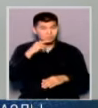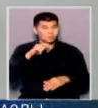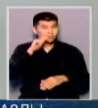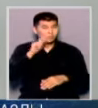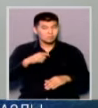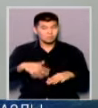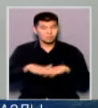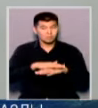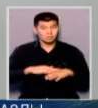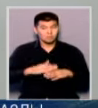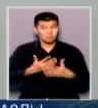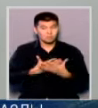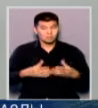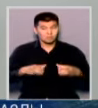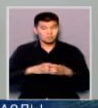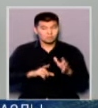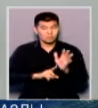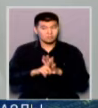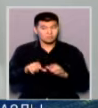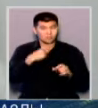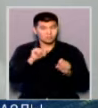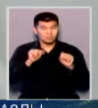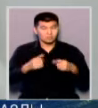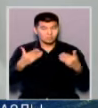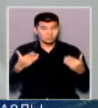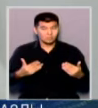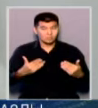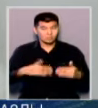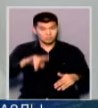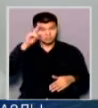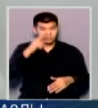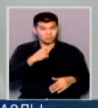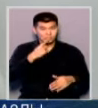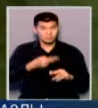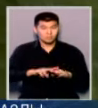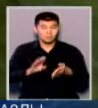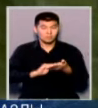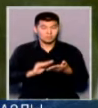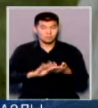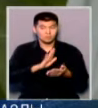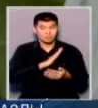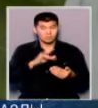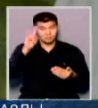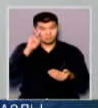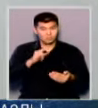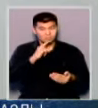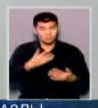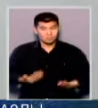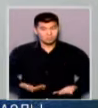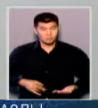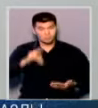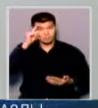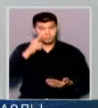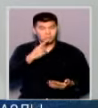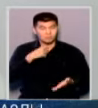ұлтым, метиска. Деп айта алады. Біз қазір енді қазақ тілінен диктант жазып жатырмыз. Қазақстанда тұратқаннан кейін қазақ